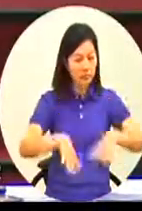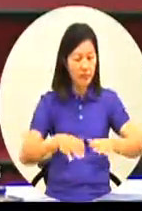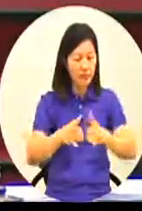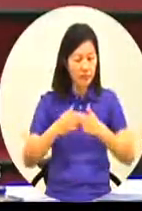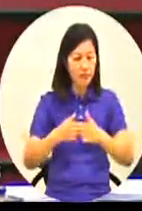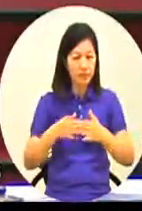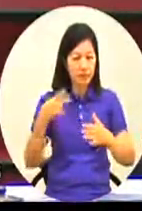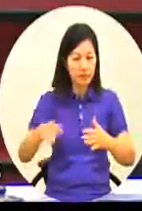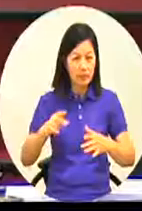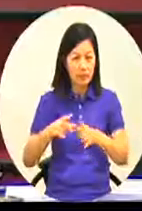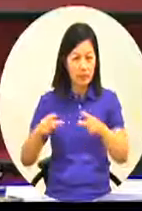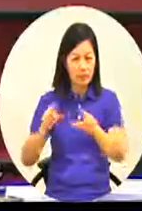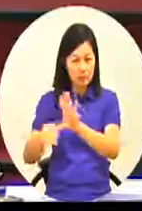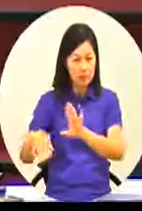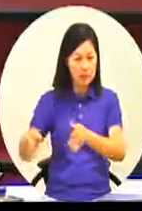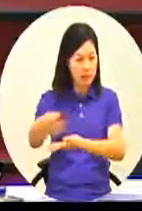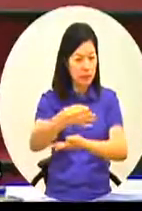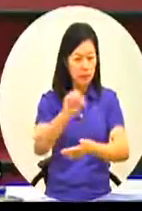都。